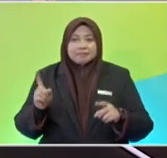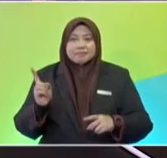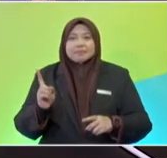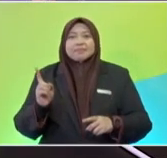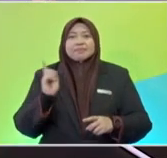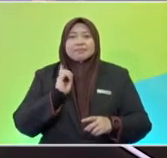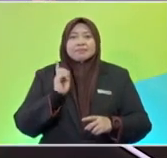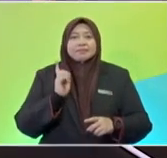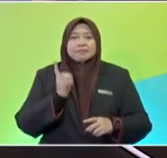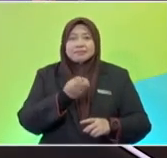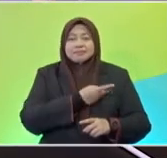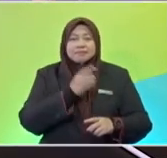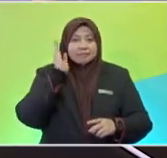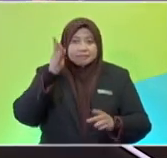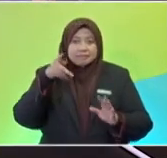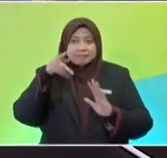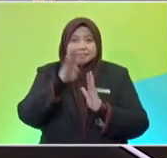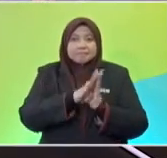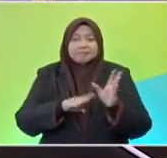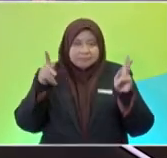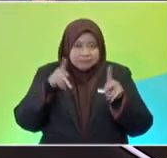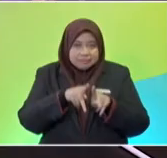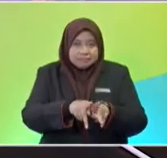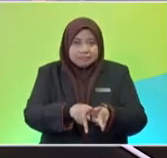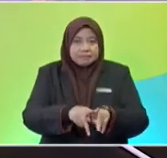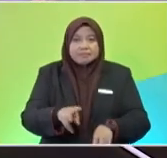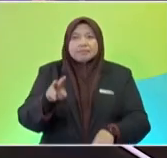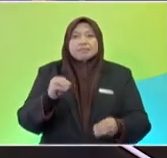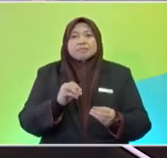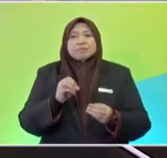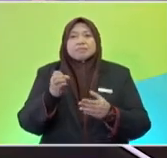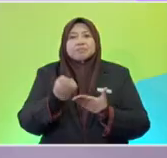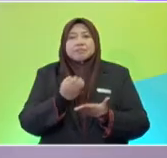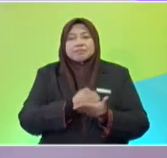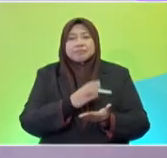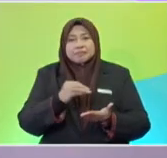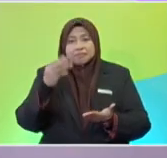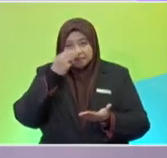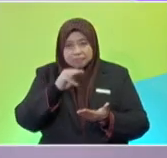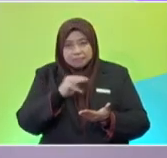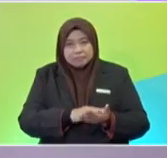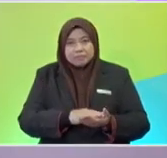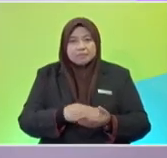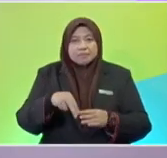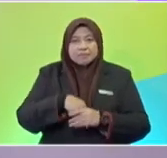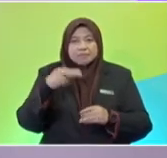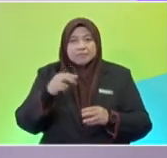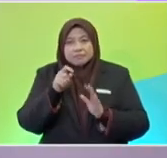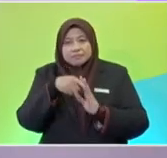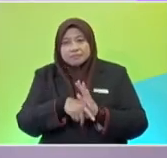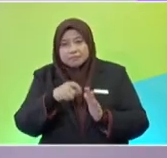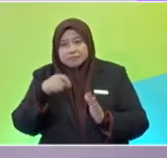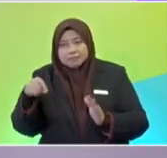dalam segmen ini murid-murid pelit saya cari berpasangan mengedit dan memulihkan hasil penulisan dari